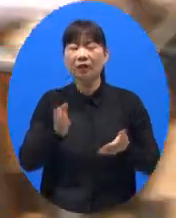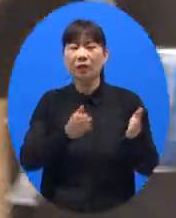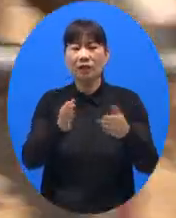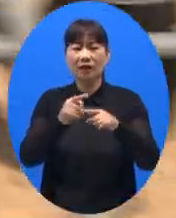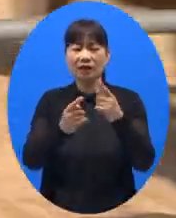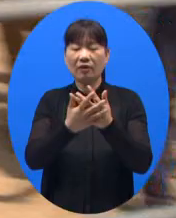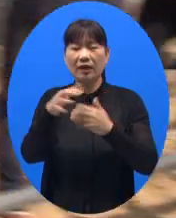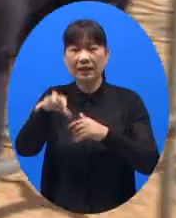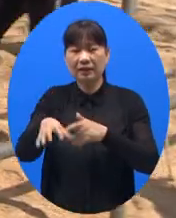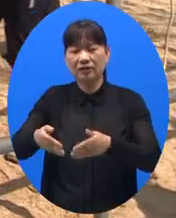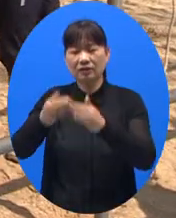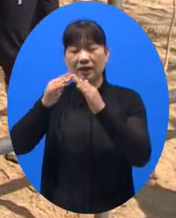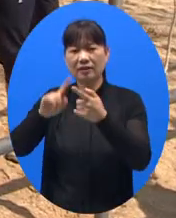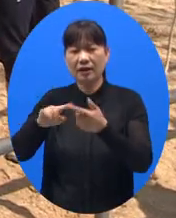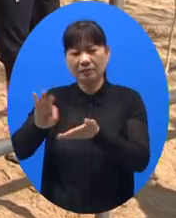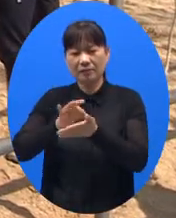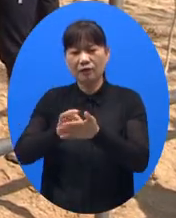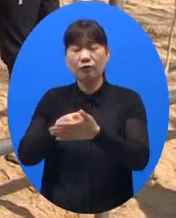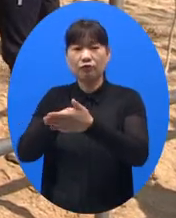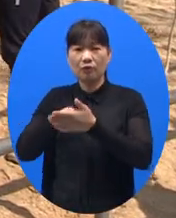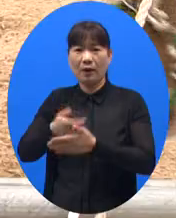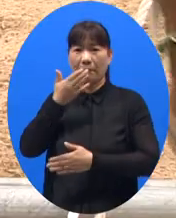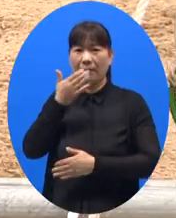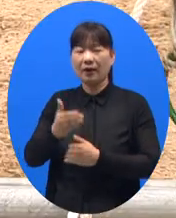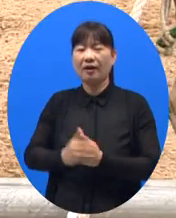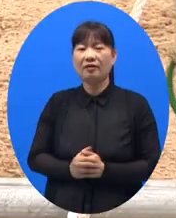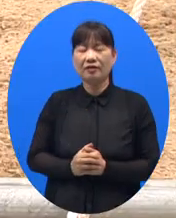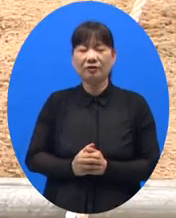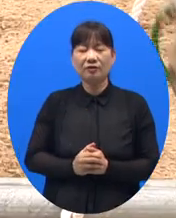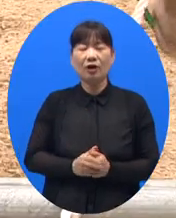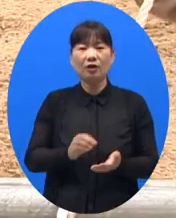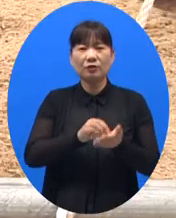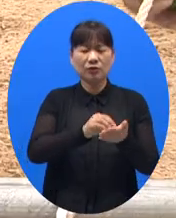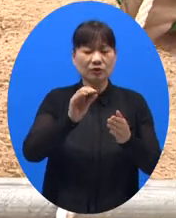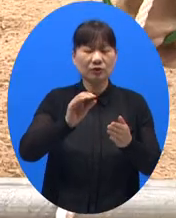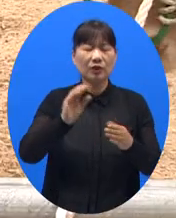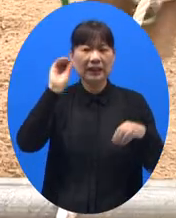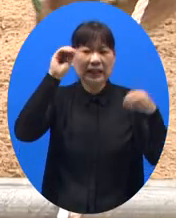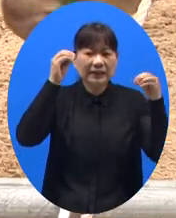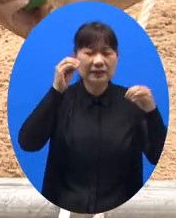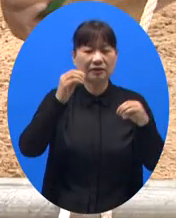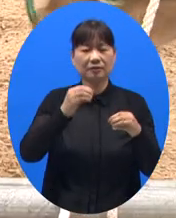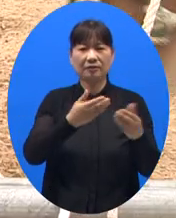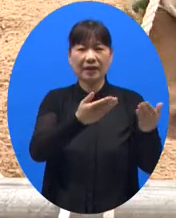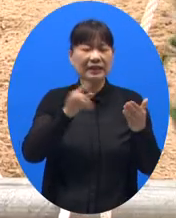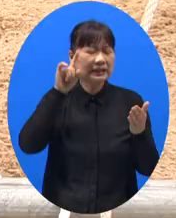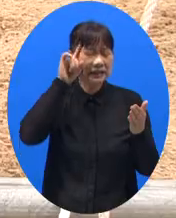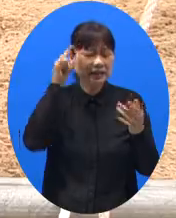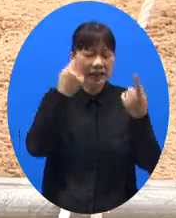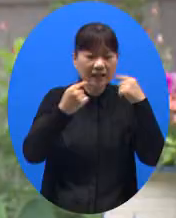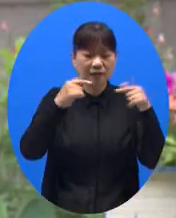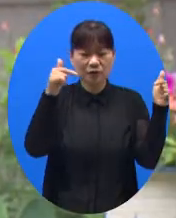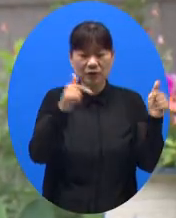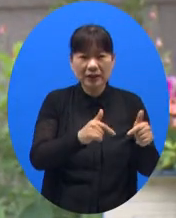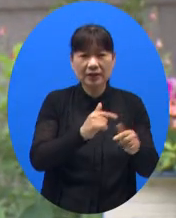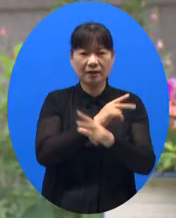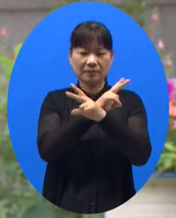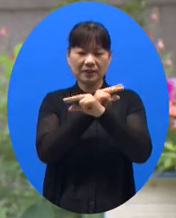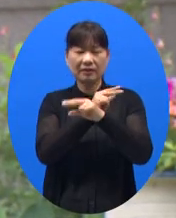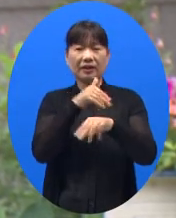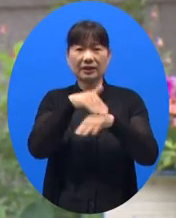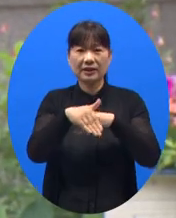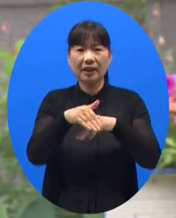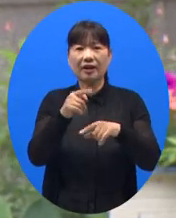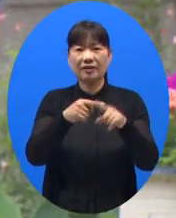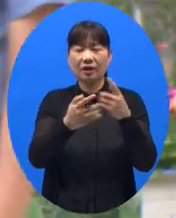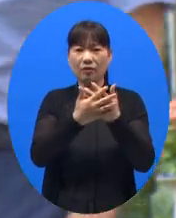대회장 설치에 대한 비용을 절감할 수 있고 출품 시 가축이 받는 스트레스 나 상해를 최소화 하는 비대면 방식으로